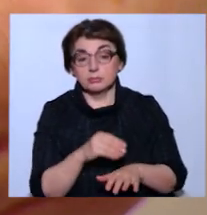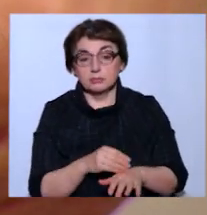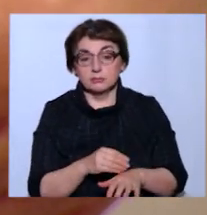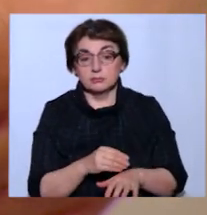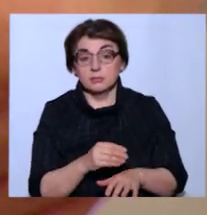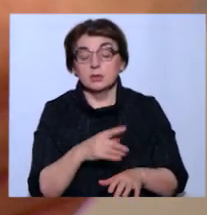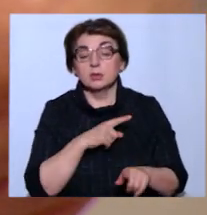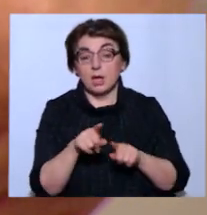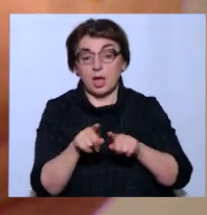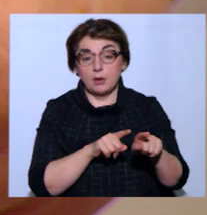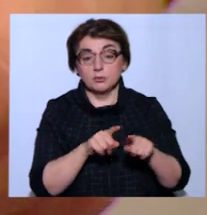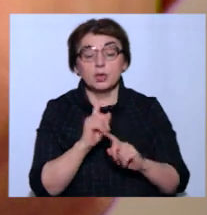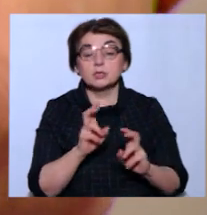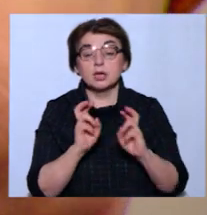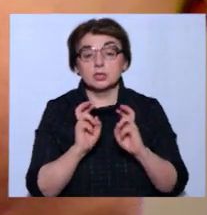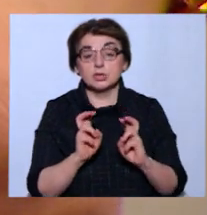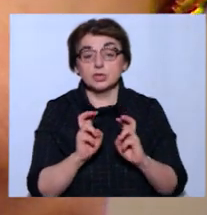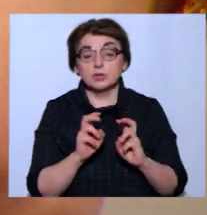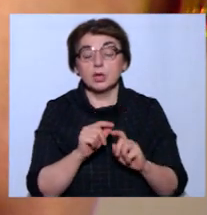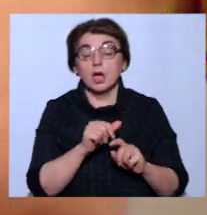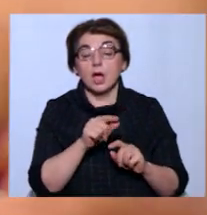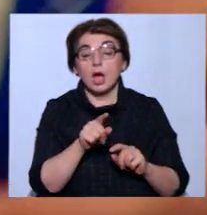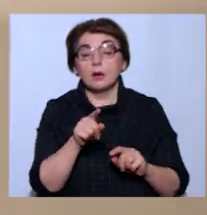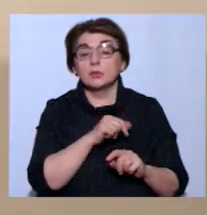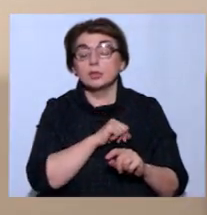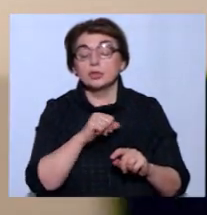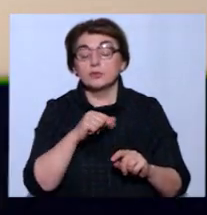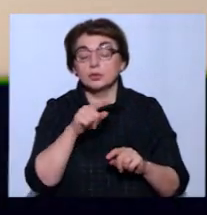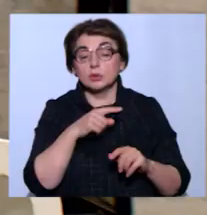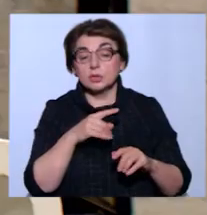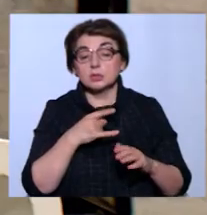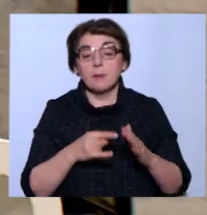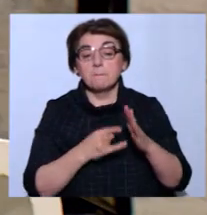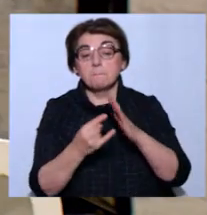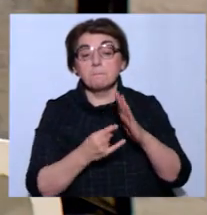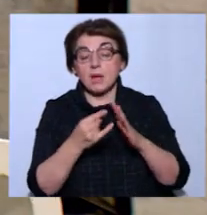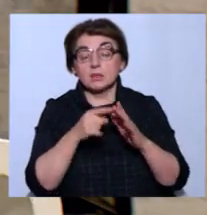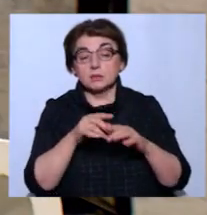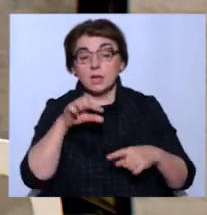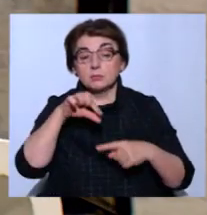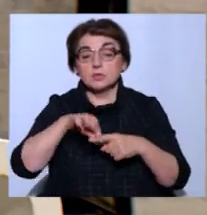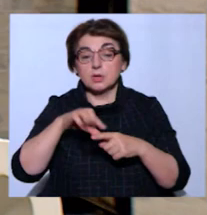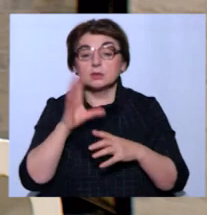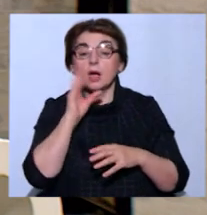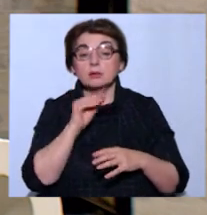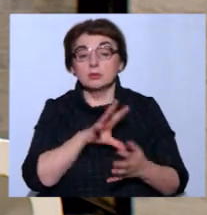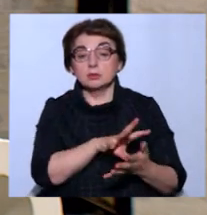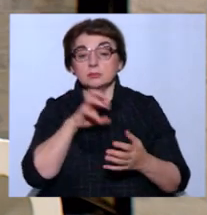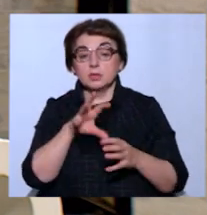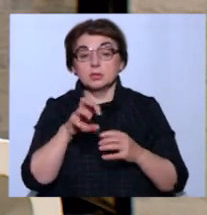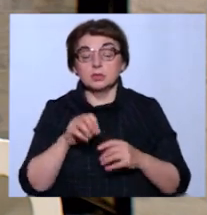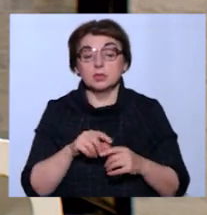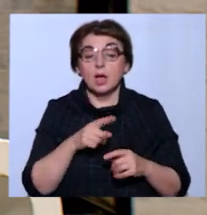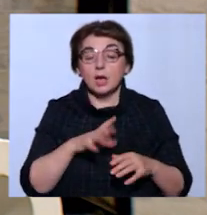ნახეთ, ამოძრავებს. ეს იმას ნიშნავს, რომ მაგნიტი ამ სარჭს რა თქმა უნდა მიიზიდავს. ესე იგი, საბოლოოდ რა დასკვნა